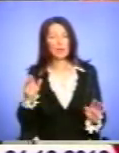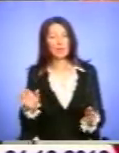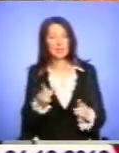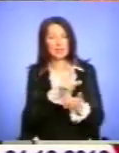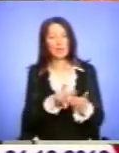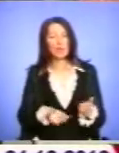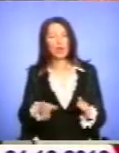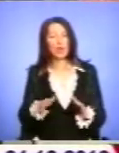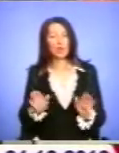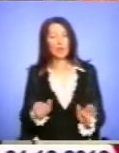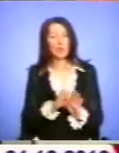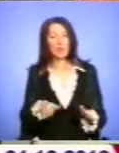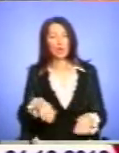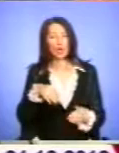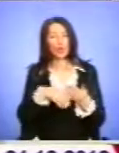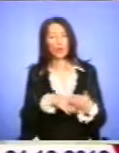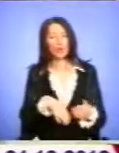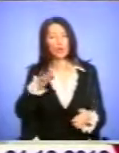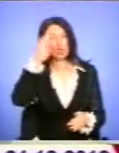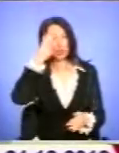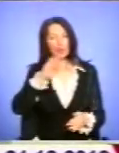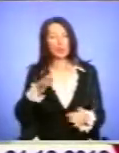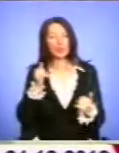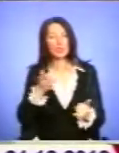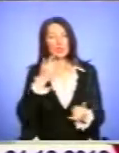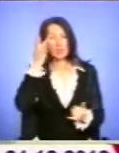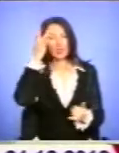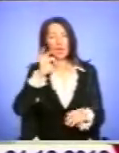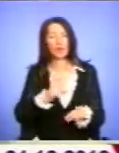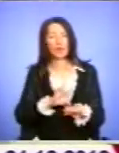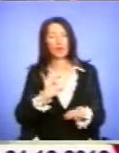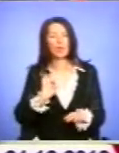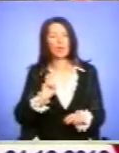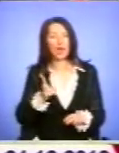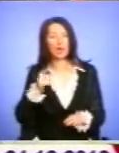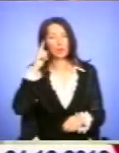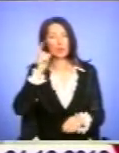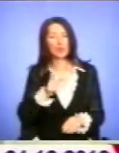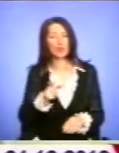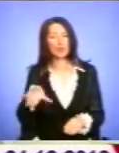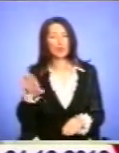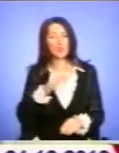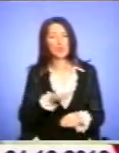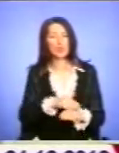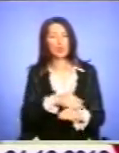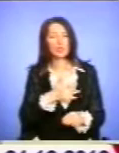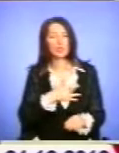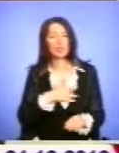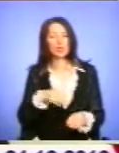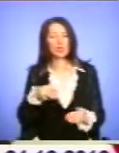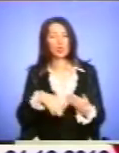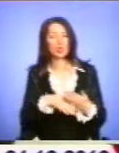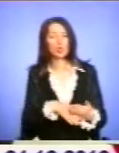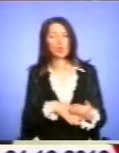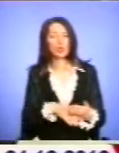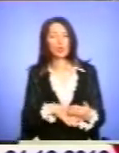які зараз в Італії хворіють на рак. Я думаю, що у них добре серце і вони допоможуть цьому хлопчику. Я думаю, що я